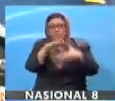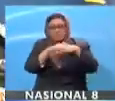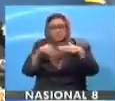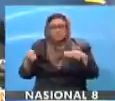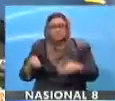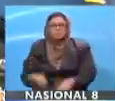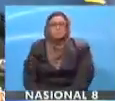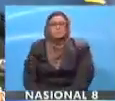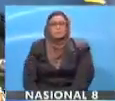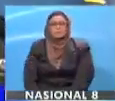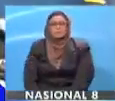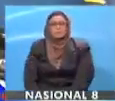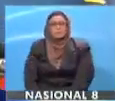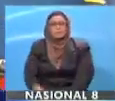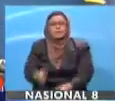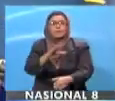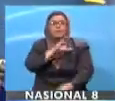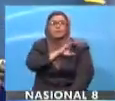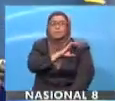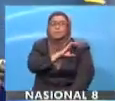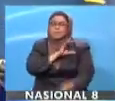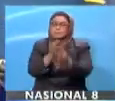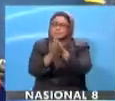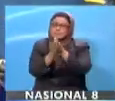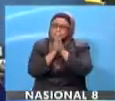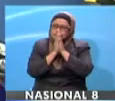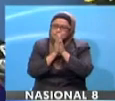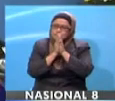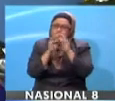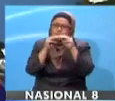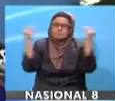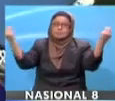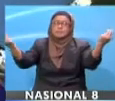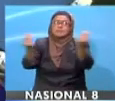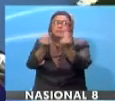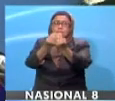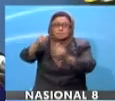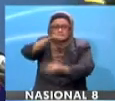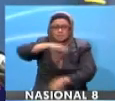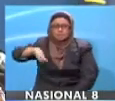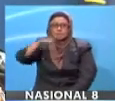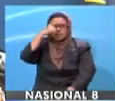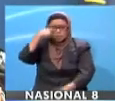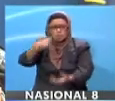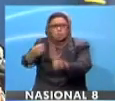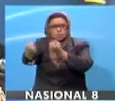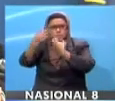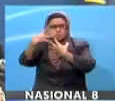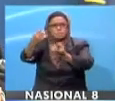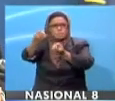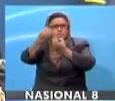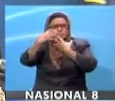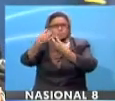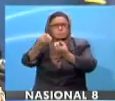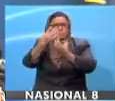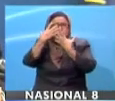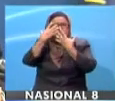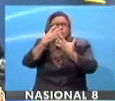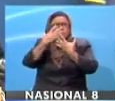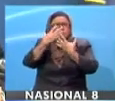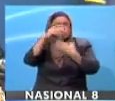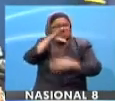Dengan ini, pihak polis merayulah kepada masyarakat setempat supaya menyalurkan maklumat kepada pihak polis sekiranya